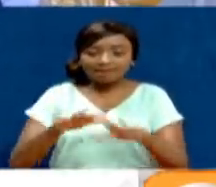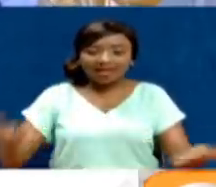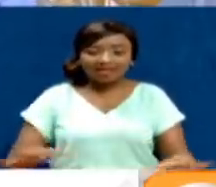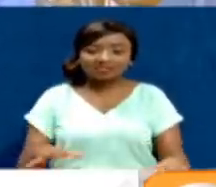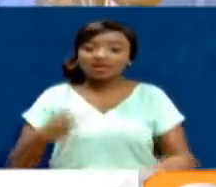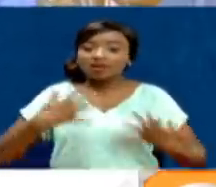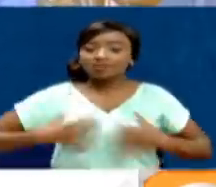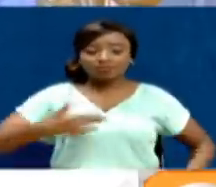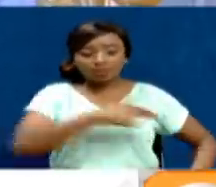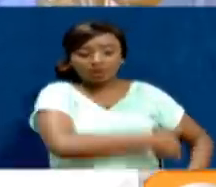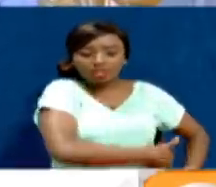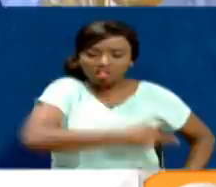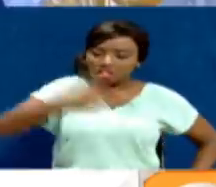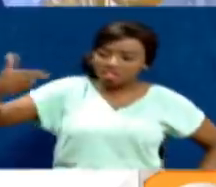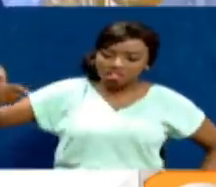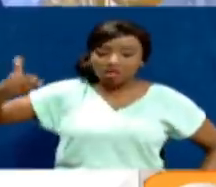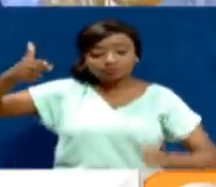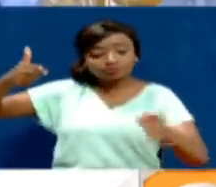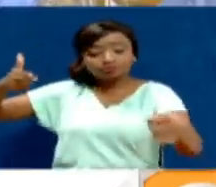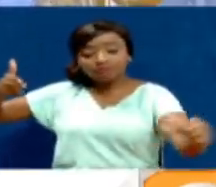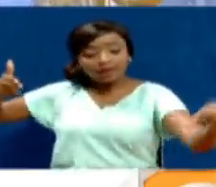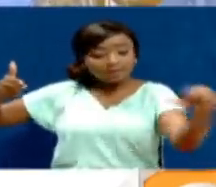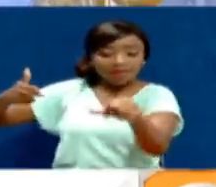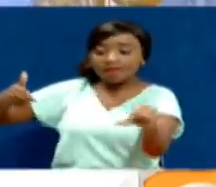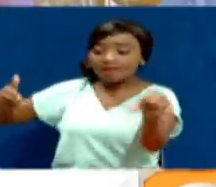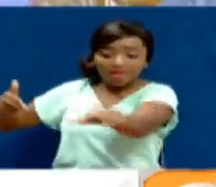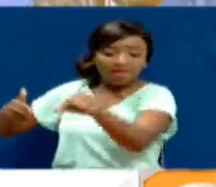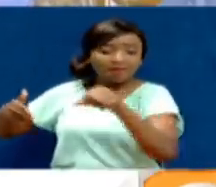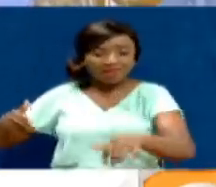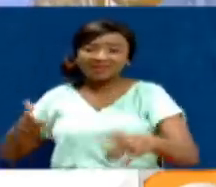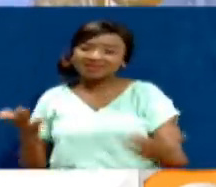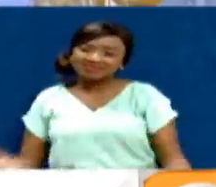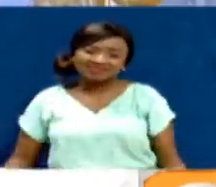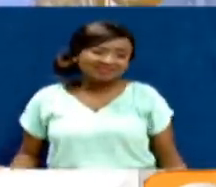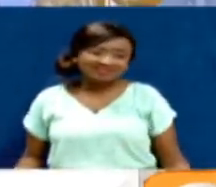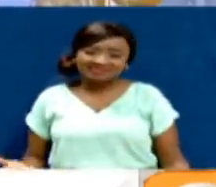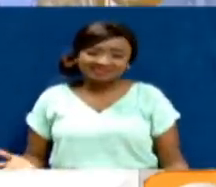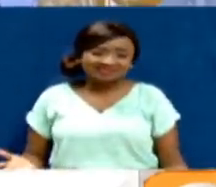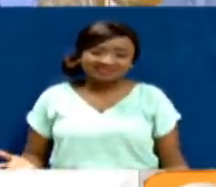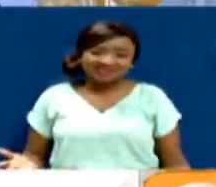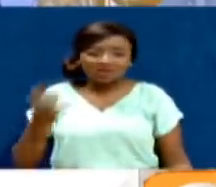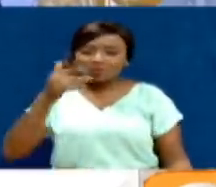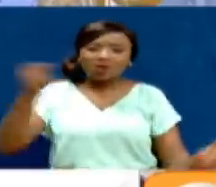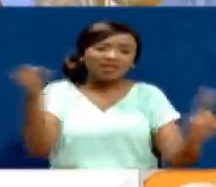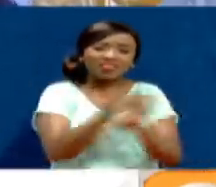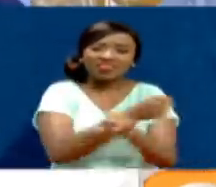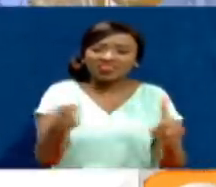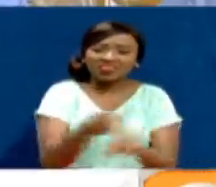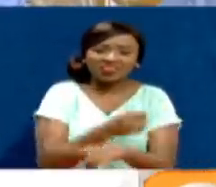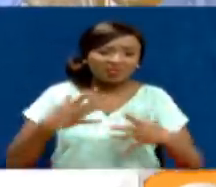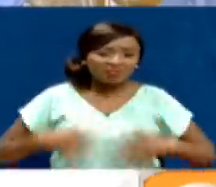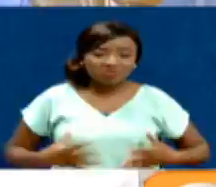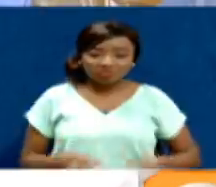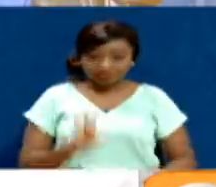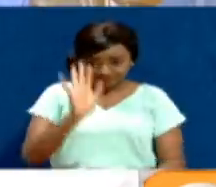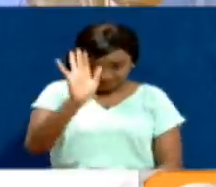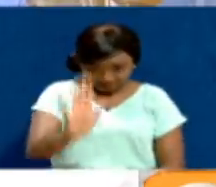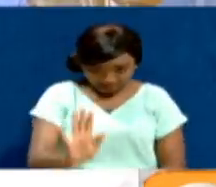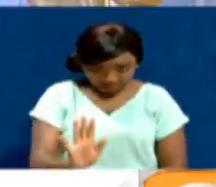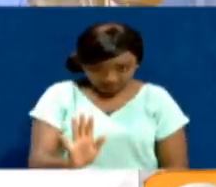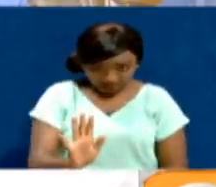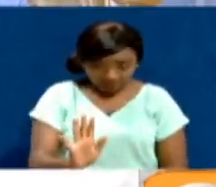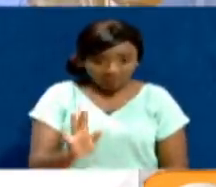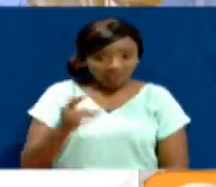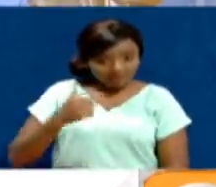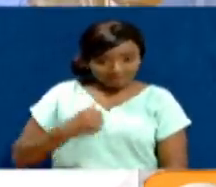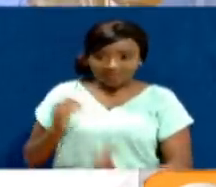lipa license, lipa sijui nini kwa Wangware, Dagoretti. Hatutaki hiyo mambo ya wananchi kuwa harassed. Iwe Saddam, no, I'm okay